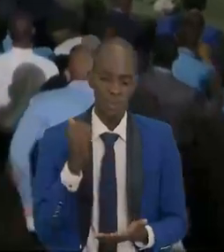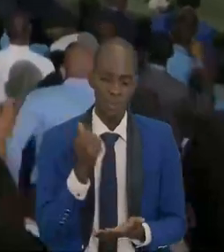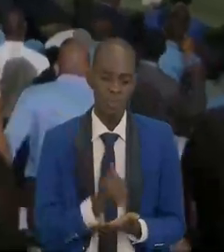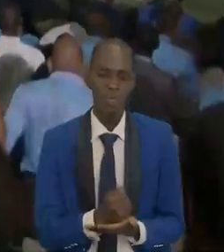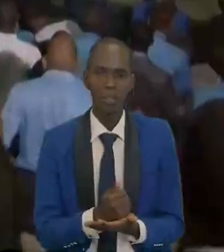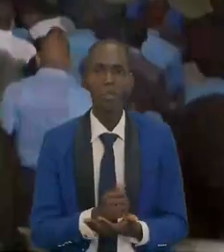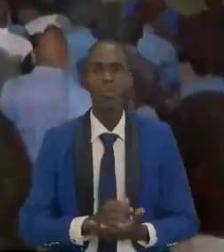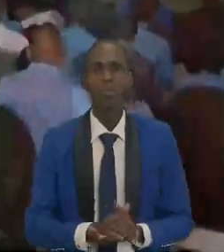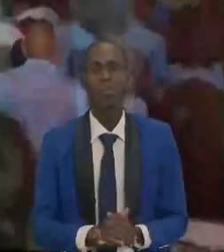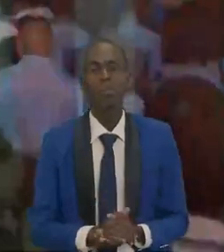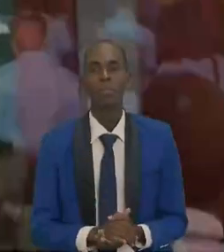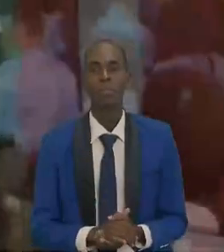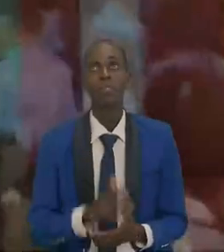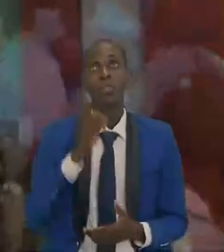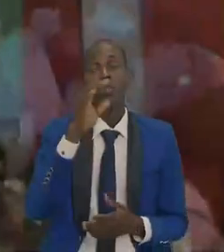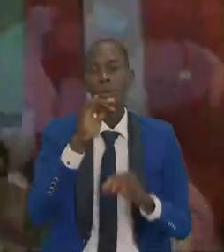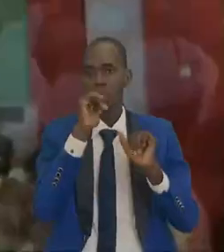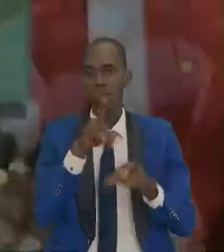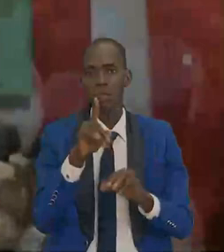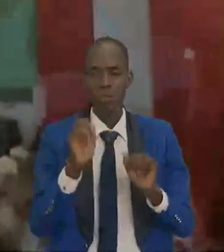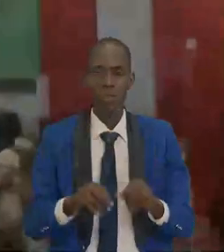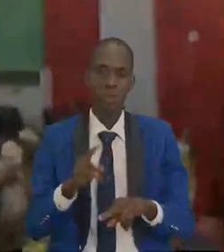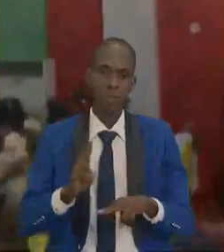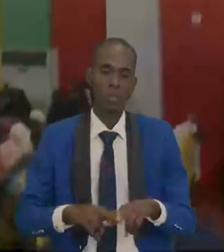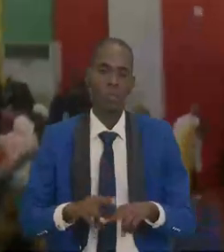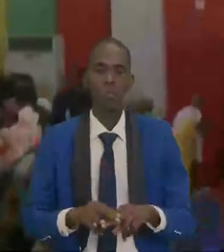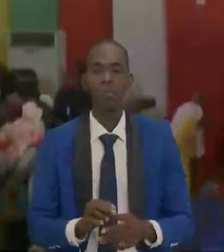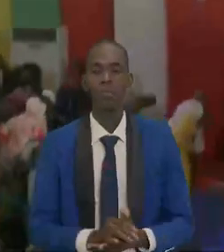Amen. Que Dieu vous bénisse pour vous asseoir.